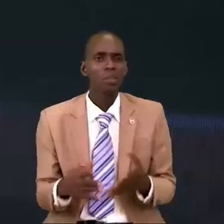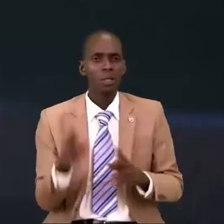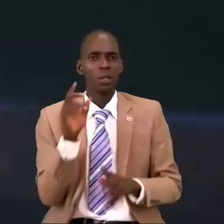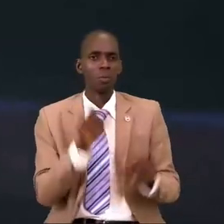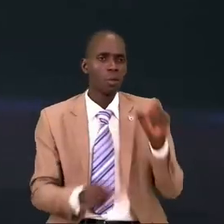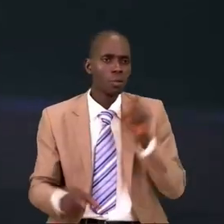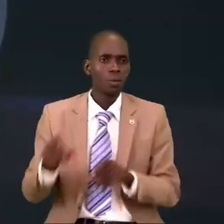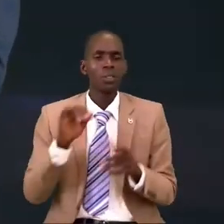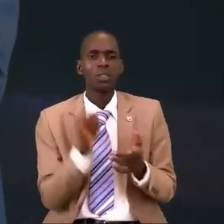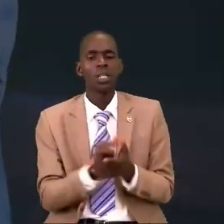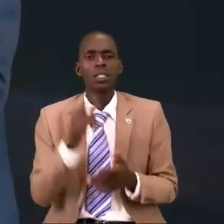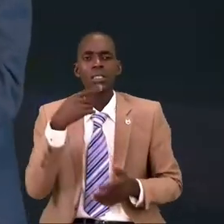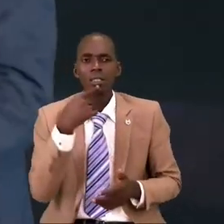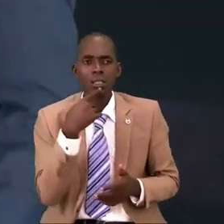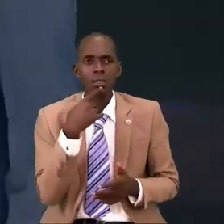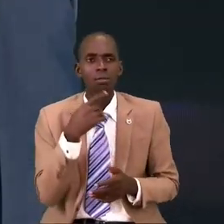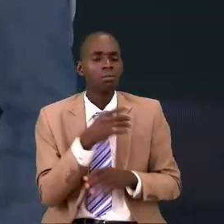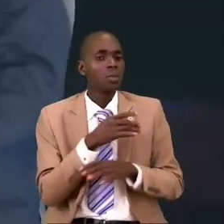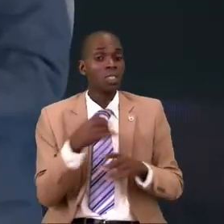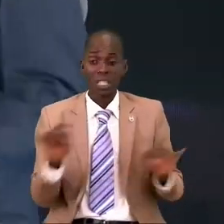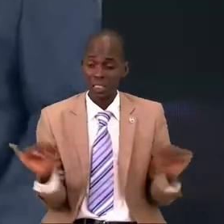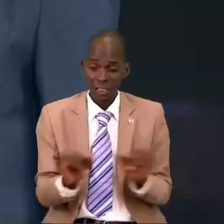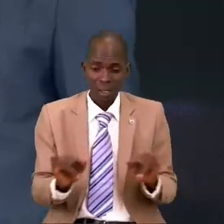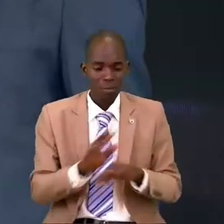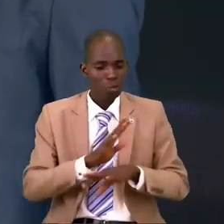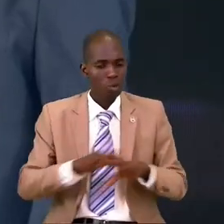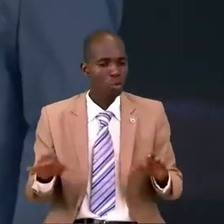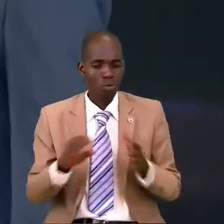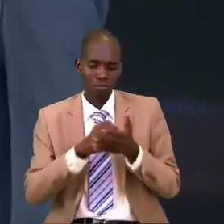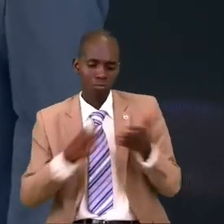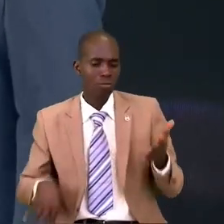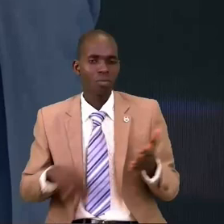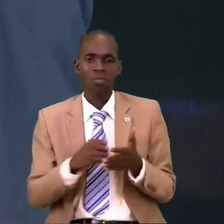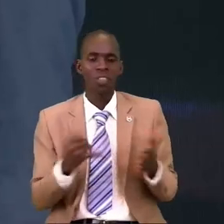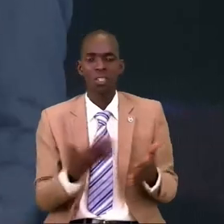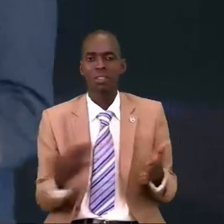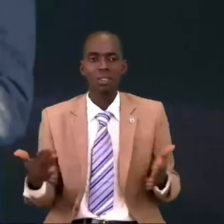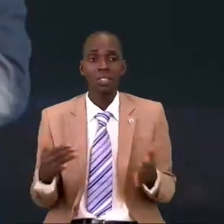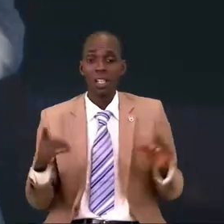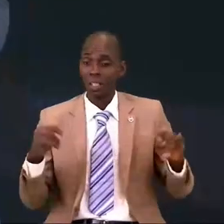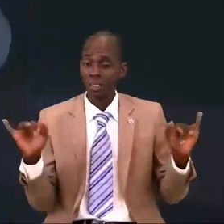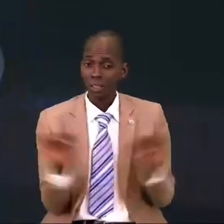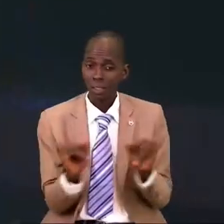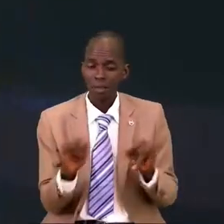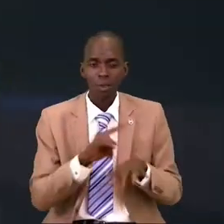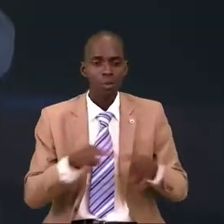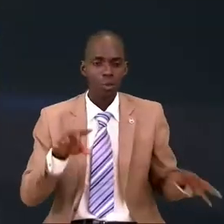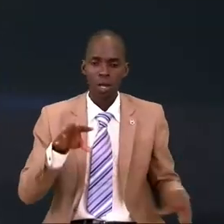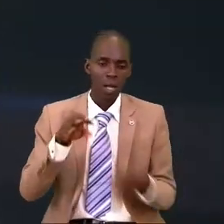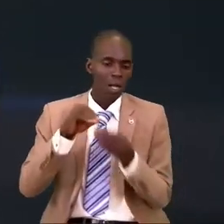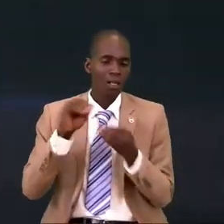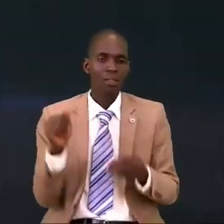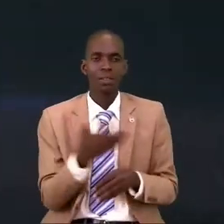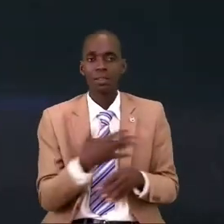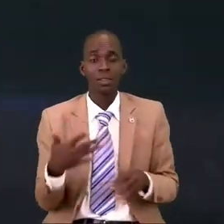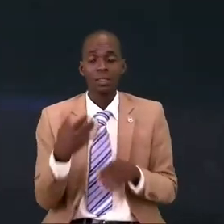N'altère pas ça. Confie-le. Ne diminue pas. Confie-le. N'ajoute pas les traditions de ta